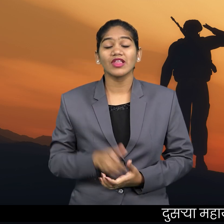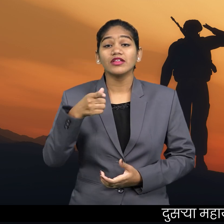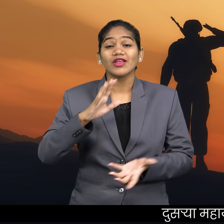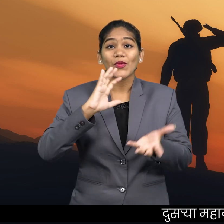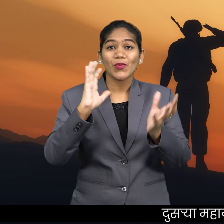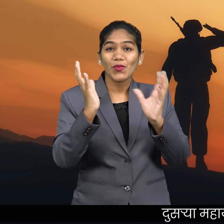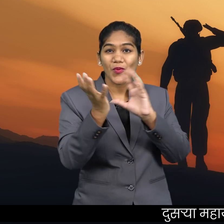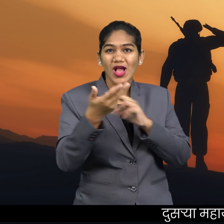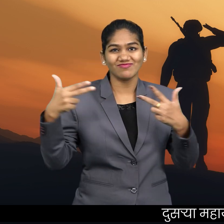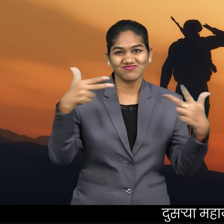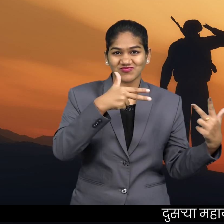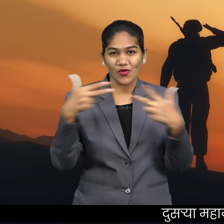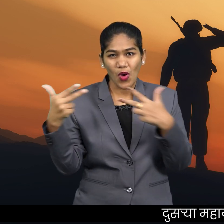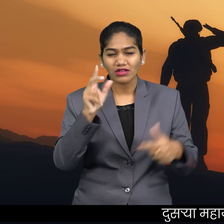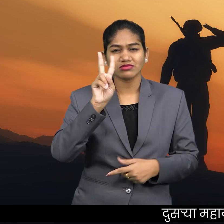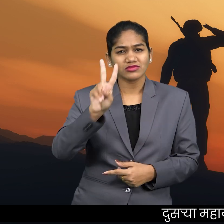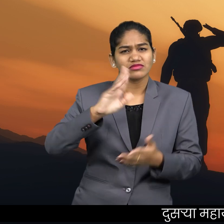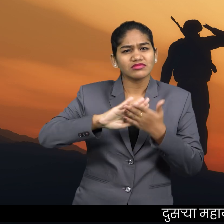दुसऱ्या महायुद्धानंतरची परिस्थिती.